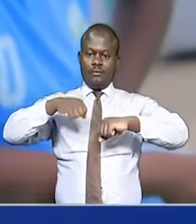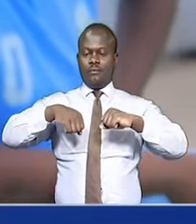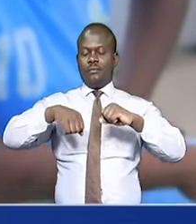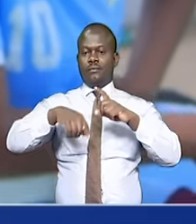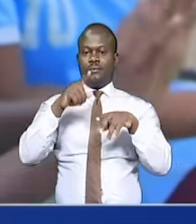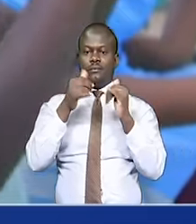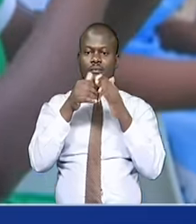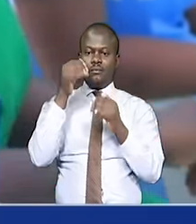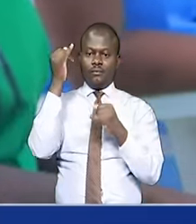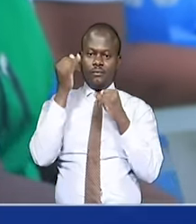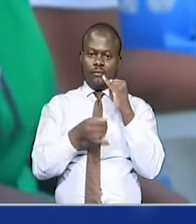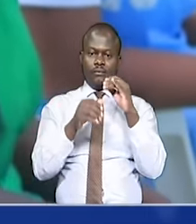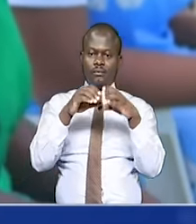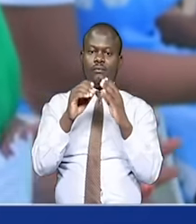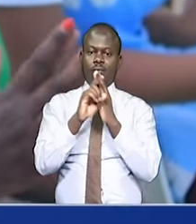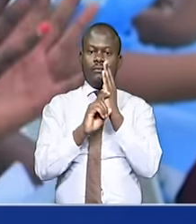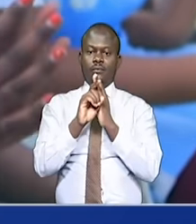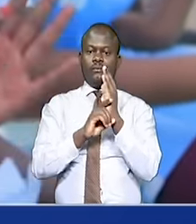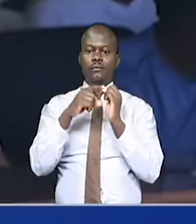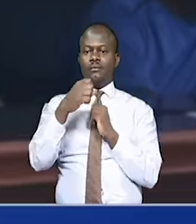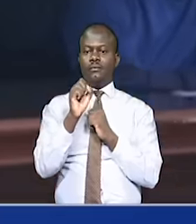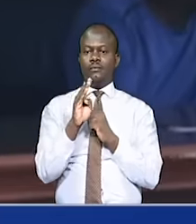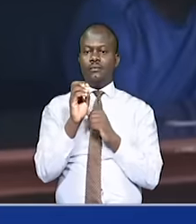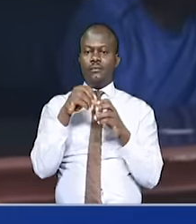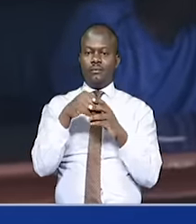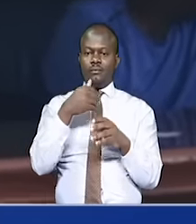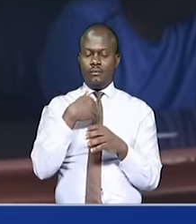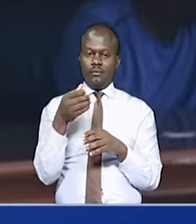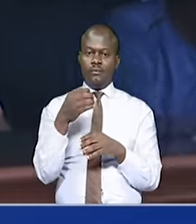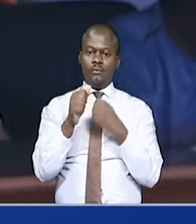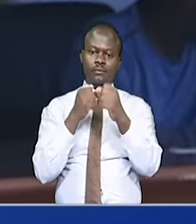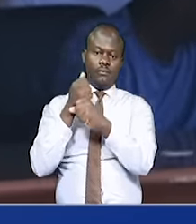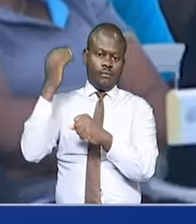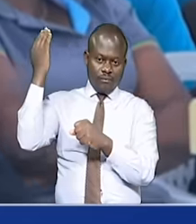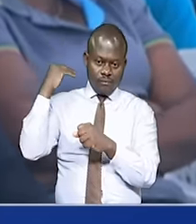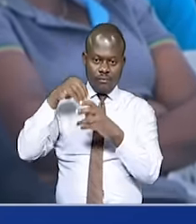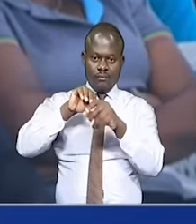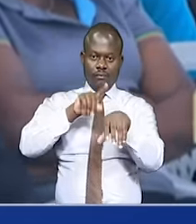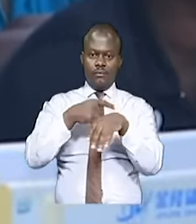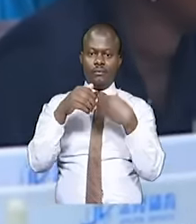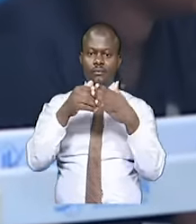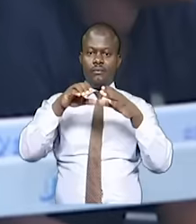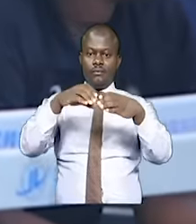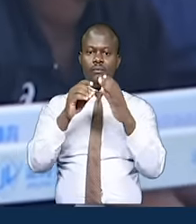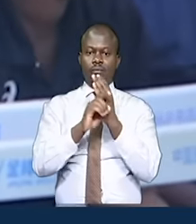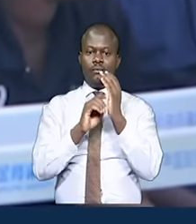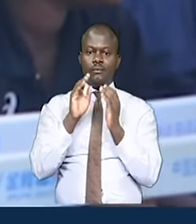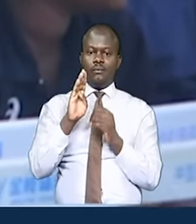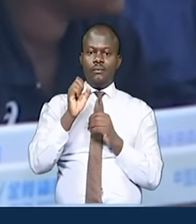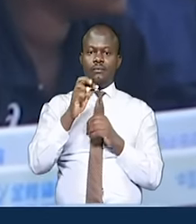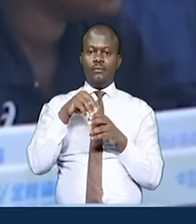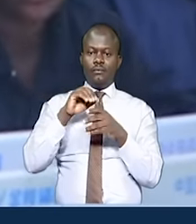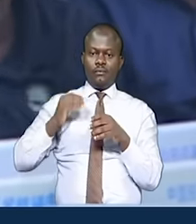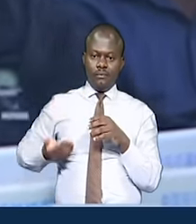nyuma. Ikipe y'akarere ka Gasabo yari ifite iki gikombe cy'umwaka ushize, mu gihe ikipe y'akarere ka Bugesera mu